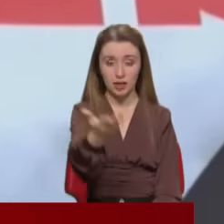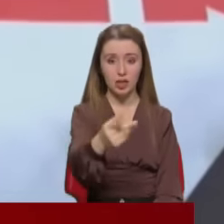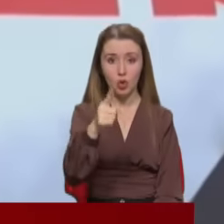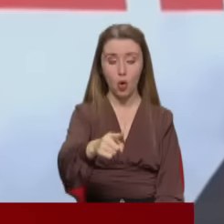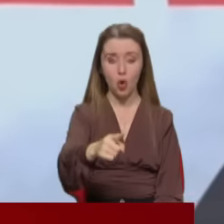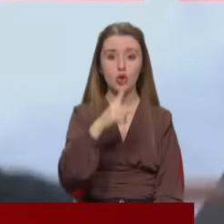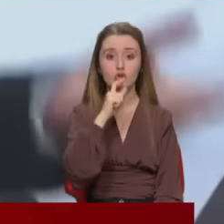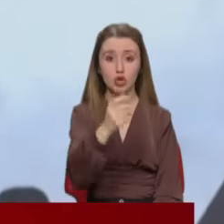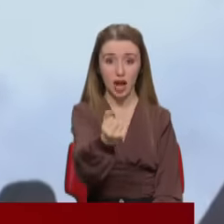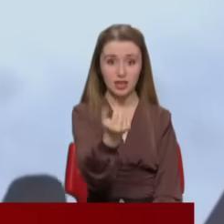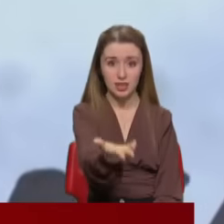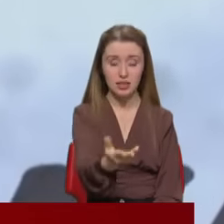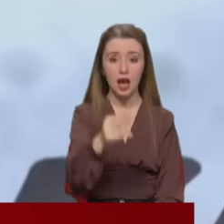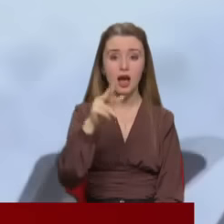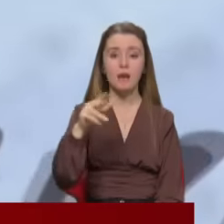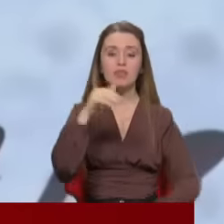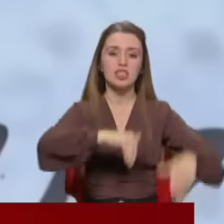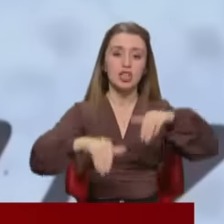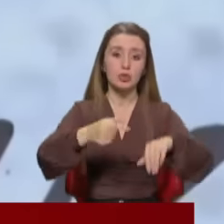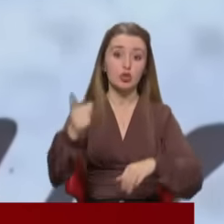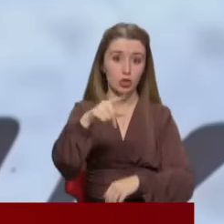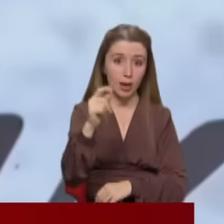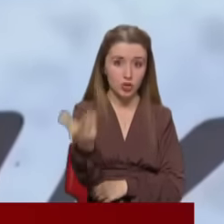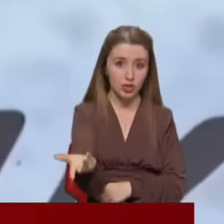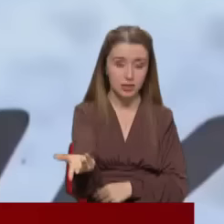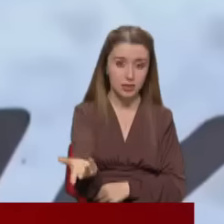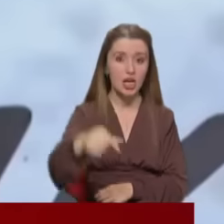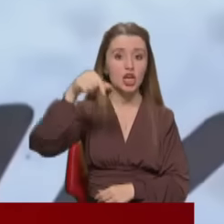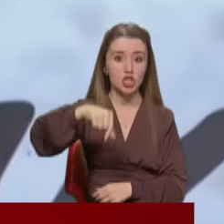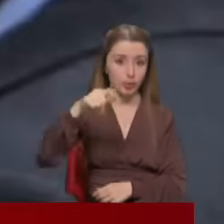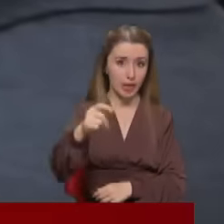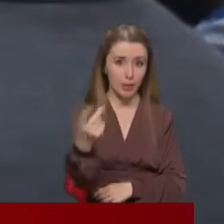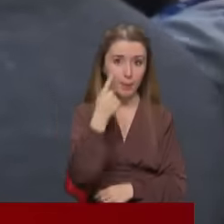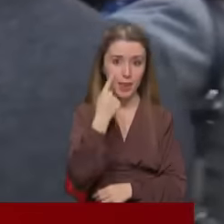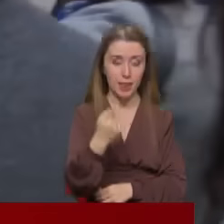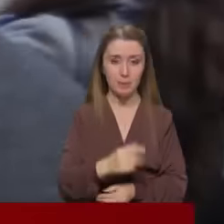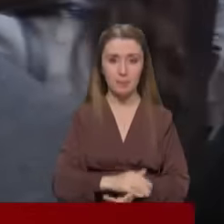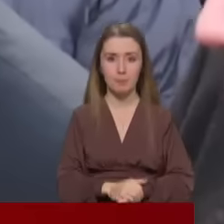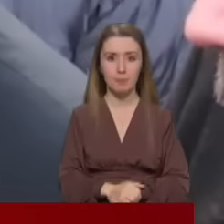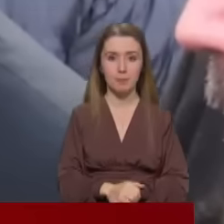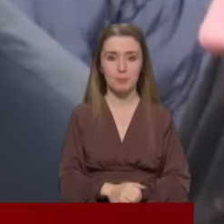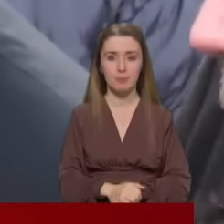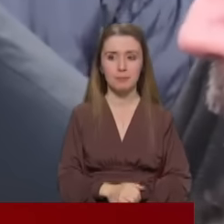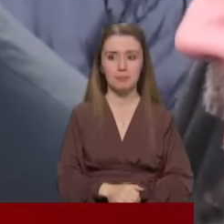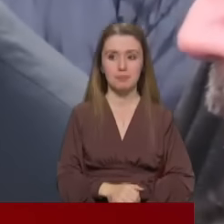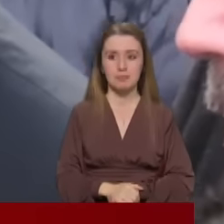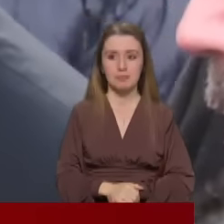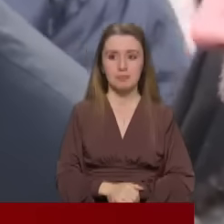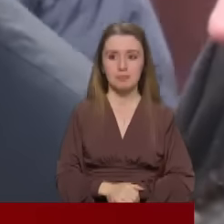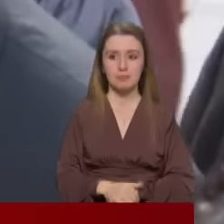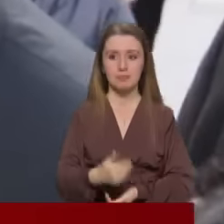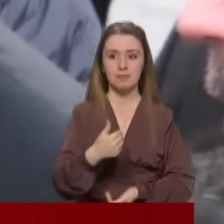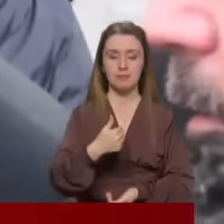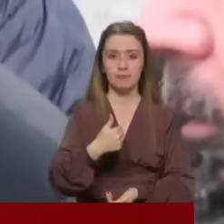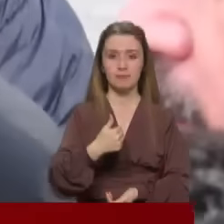açık çeki illa 31 Mart'tan sonra mı kullanacaksınız? Şimdi kullanın. Ben